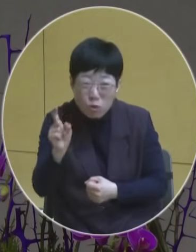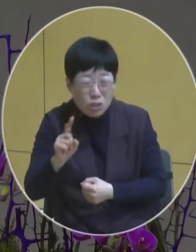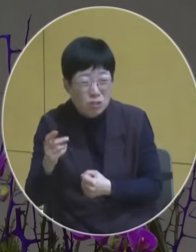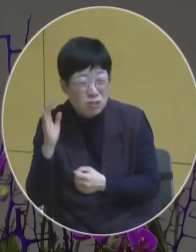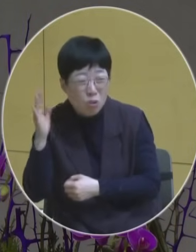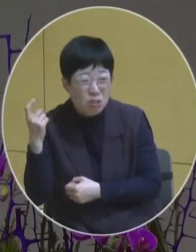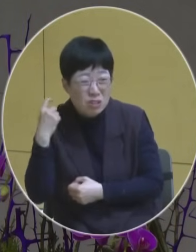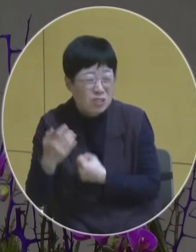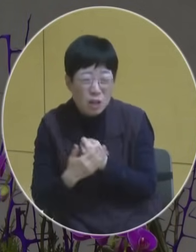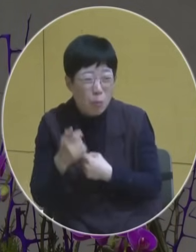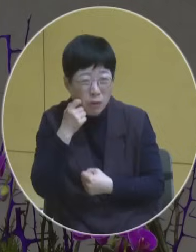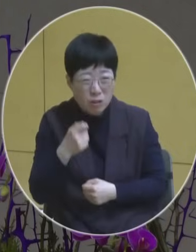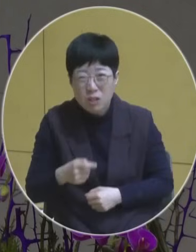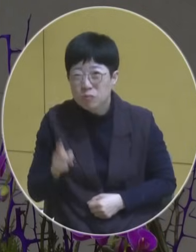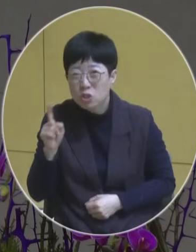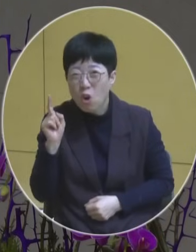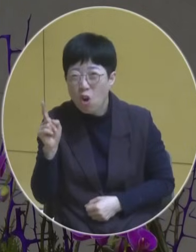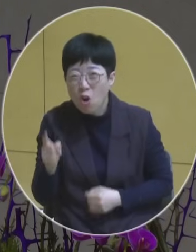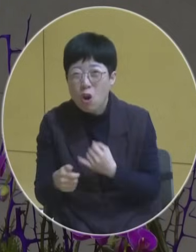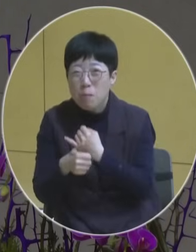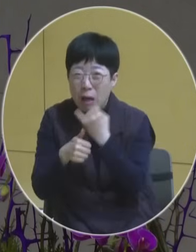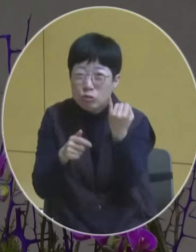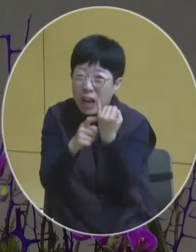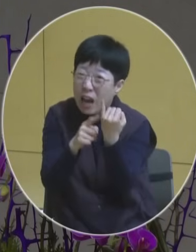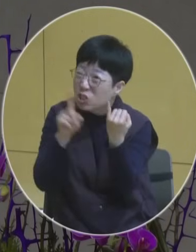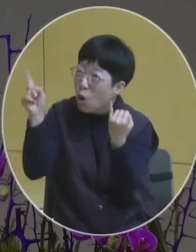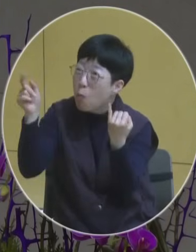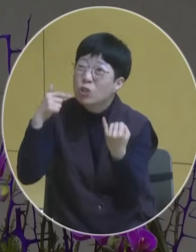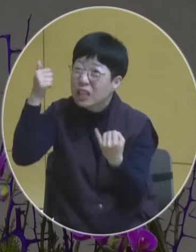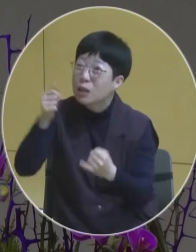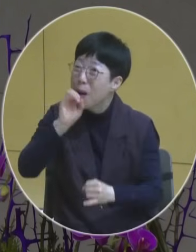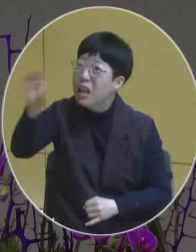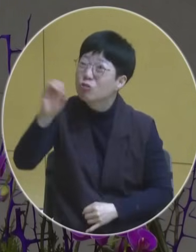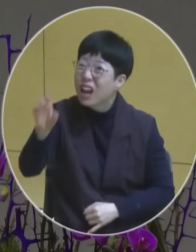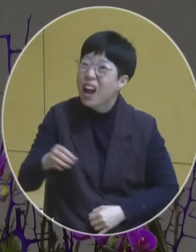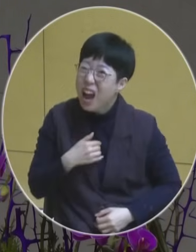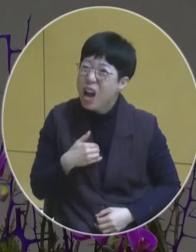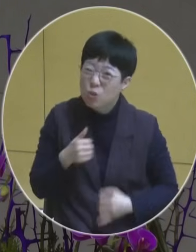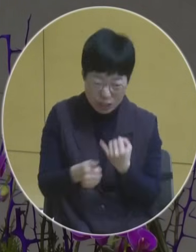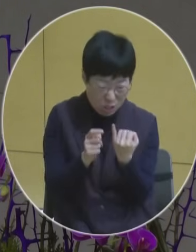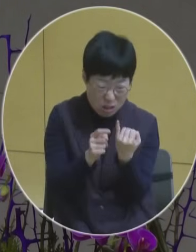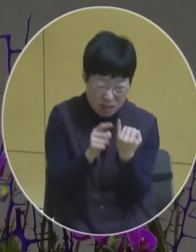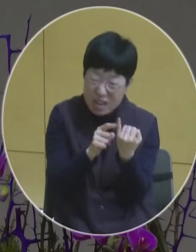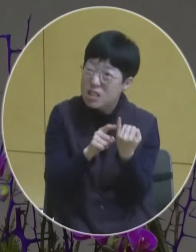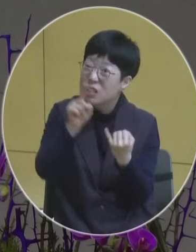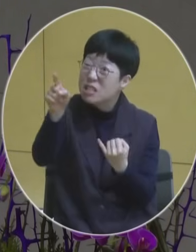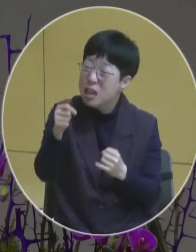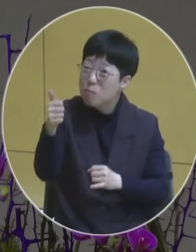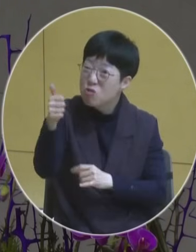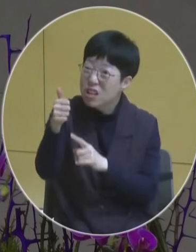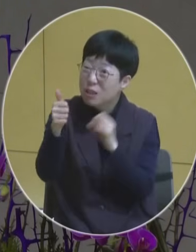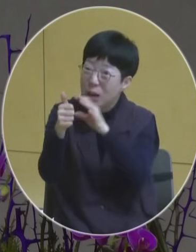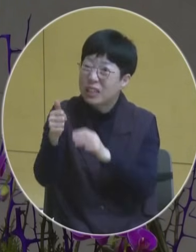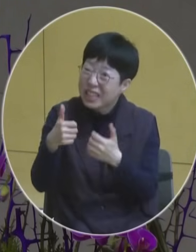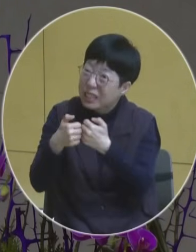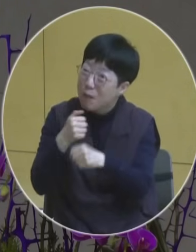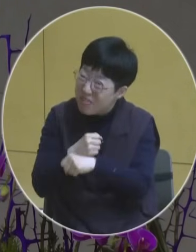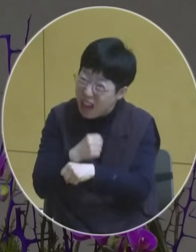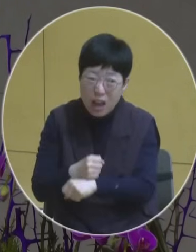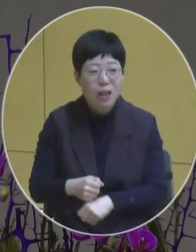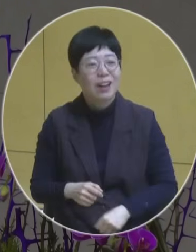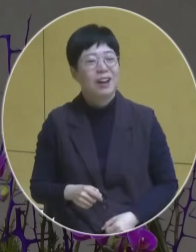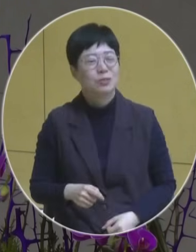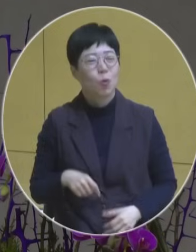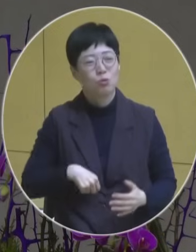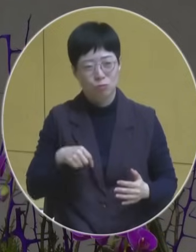사람은 우리 마누라가 저 목사한테 가서 다 읽었나? 우리 자식이 목사하고 상담하면서 얘기를 했나? 뭐 이렇게 생각할 수